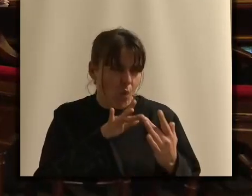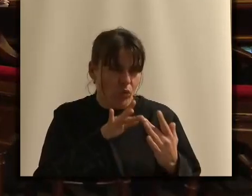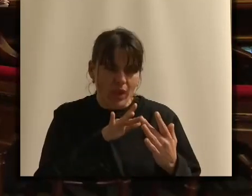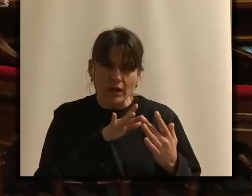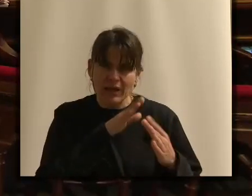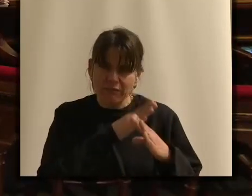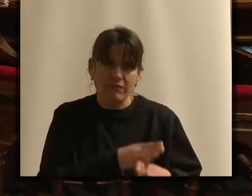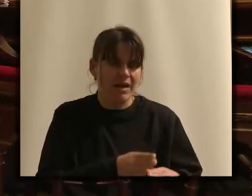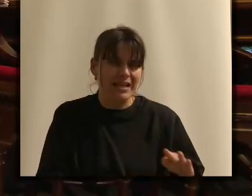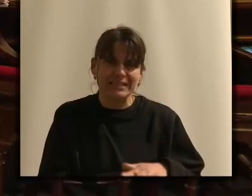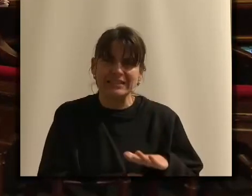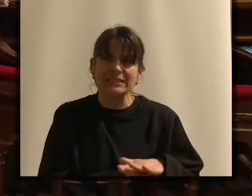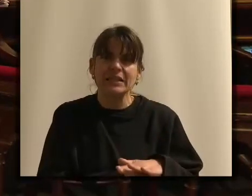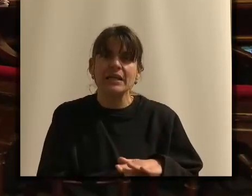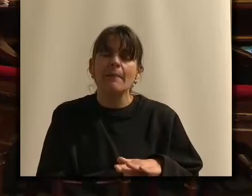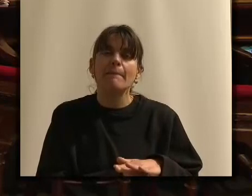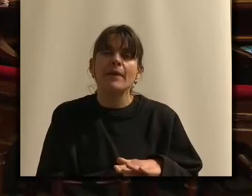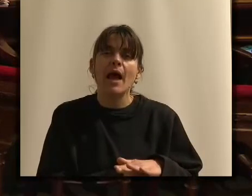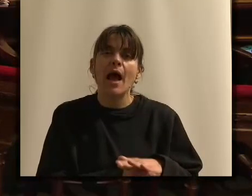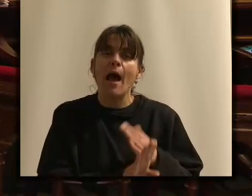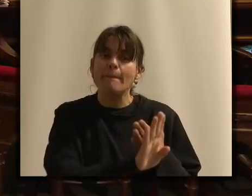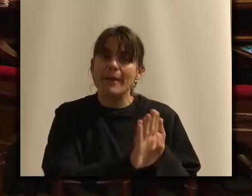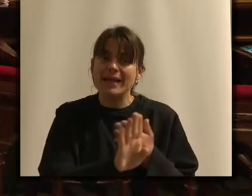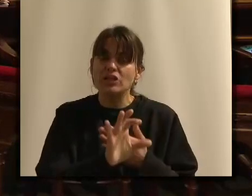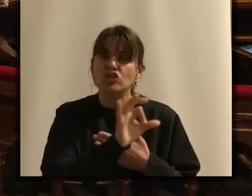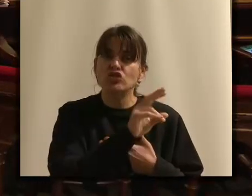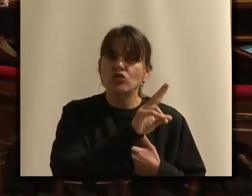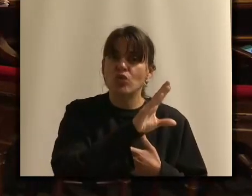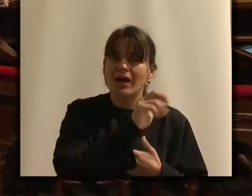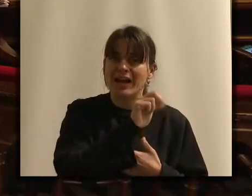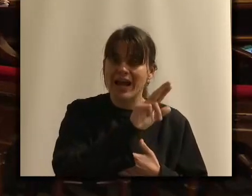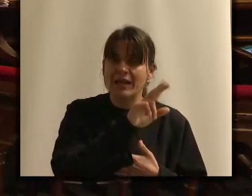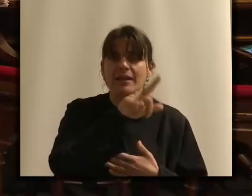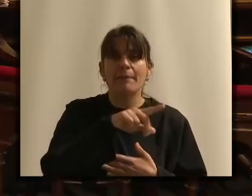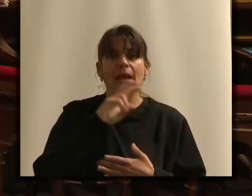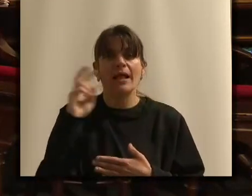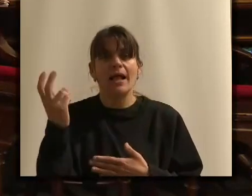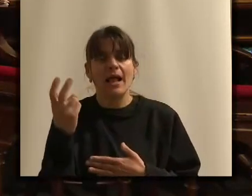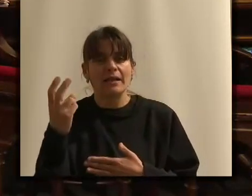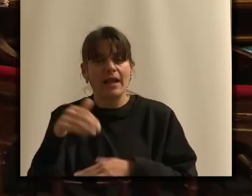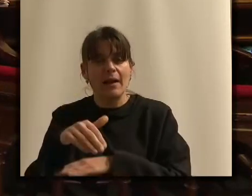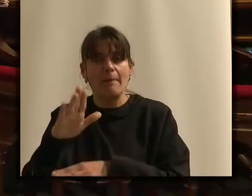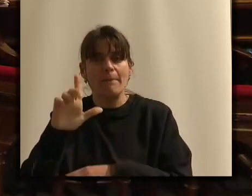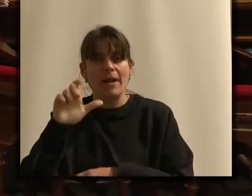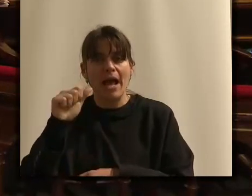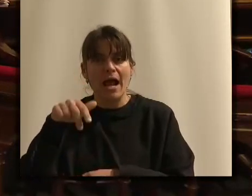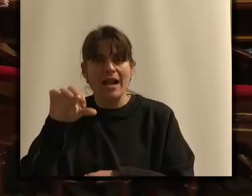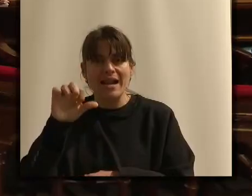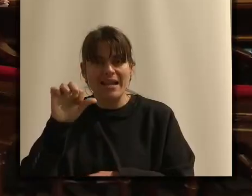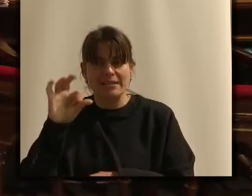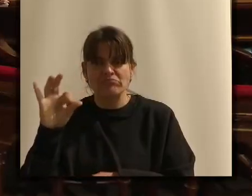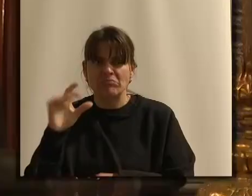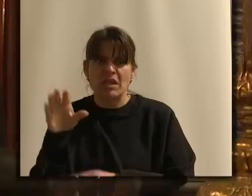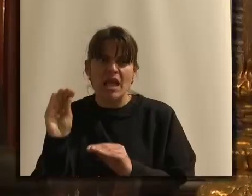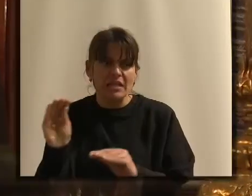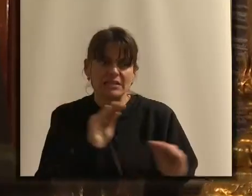tant amb els veïns del Sucre com els veïns del Castell d'en Planes. I aquest neguit que vostè